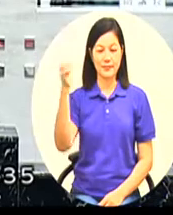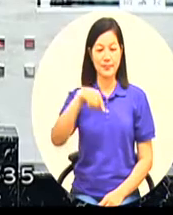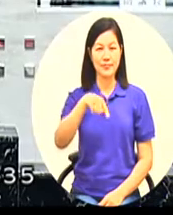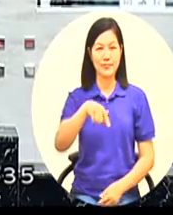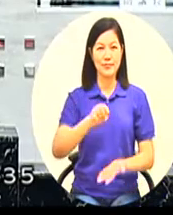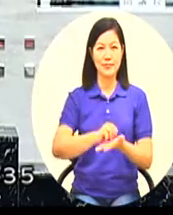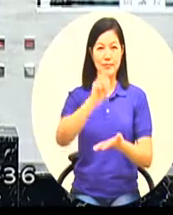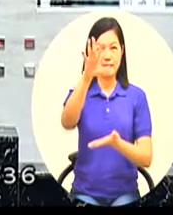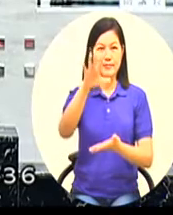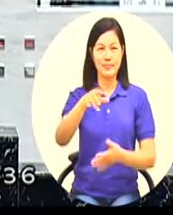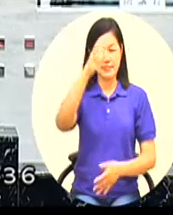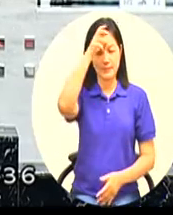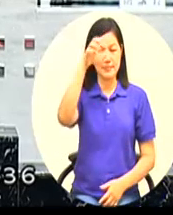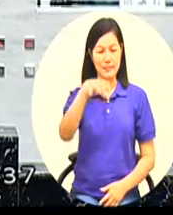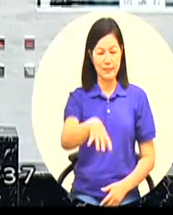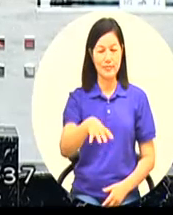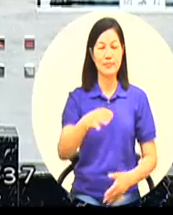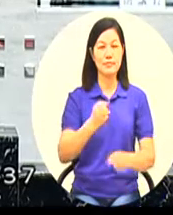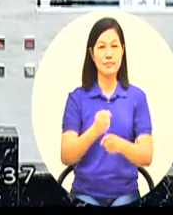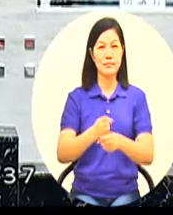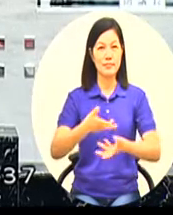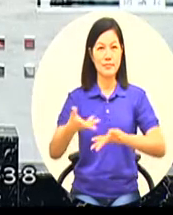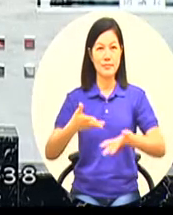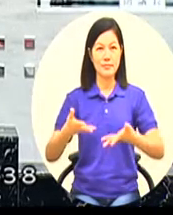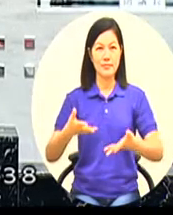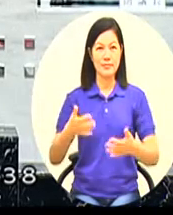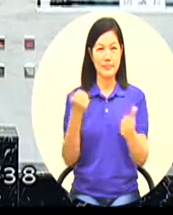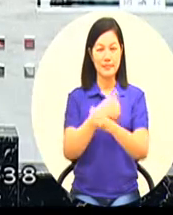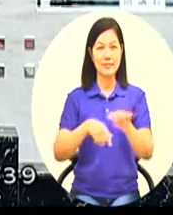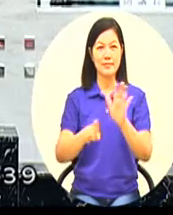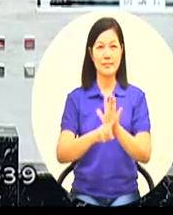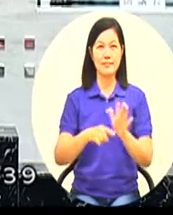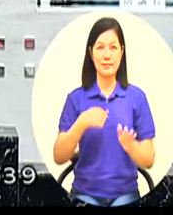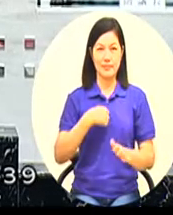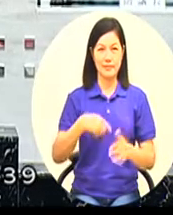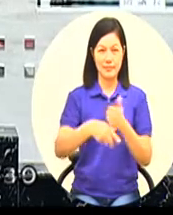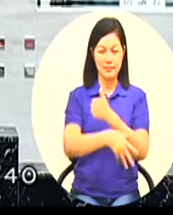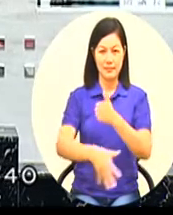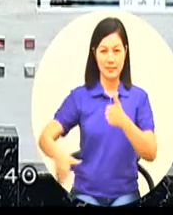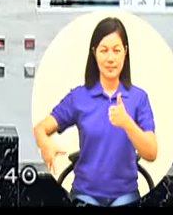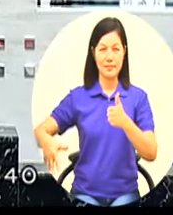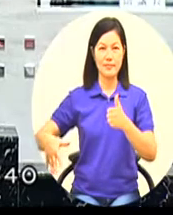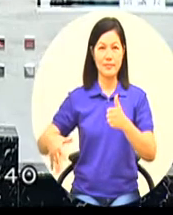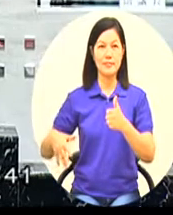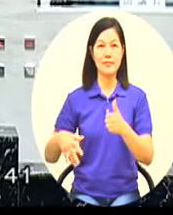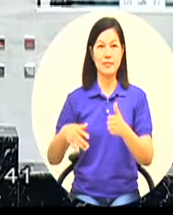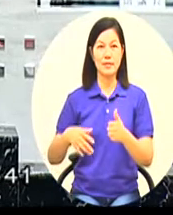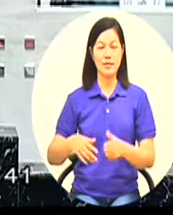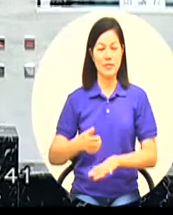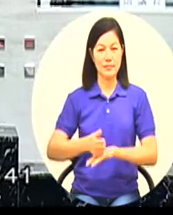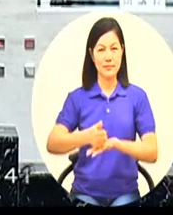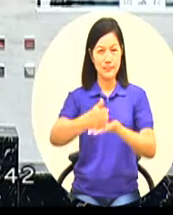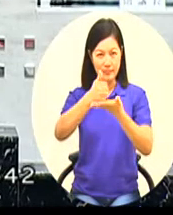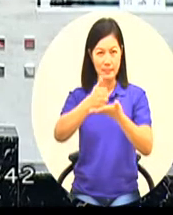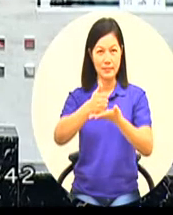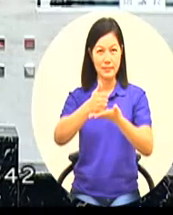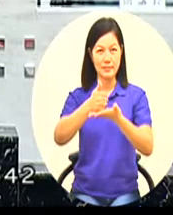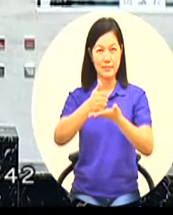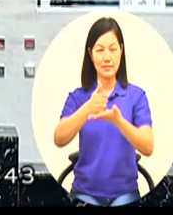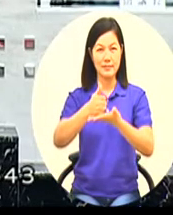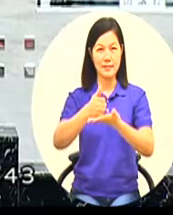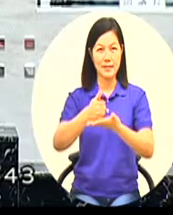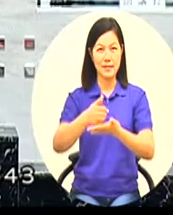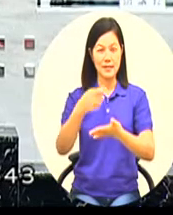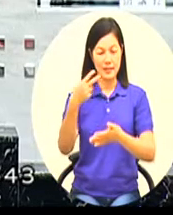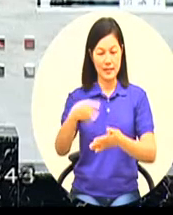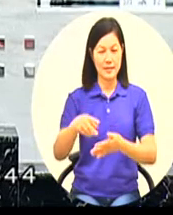的警政工作业务，仅代表本局全体同仁向各位议员致上最诚挚的敬意与